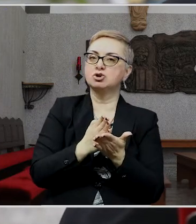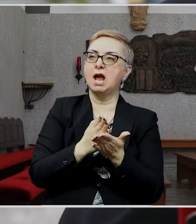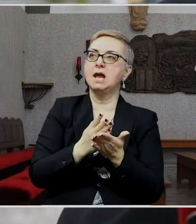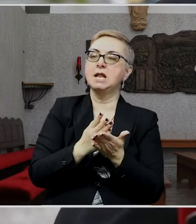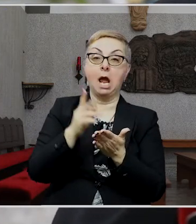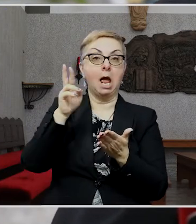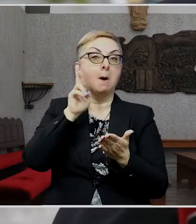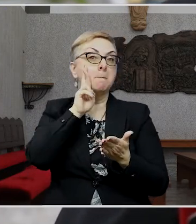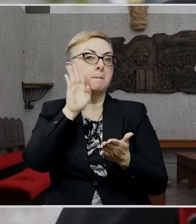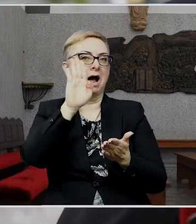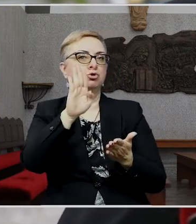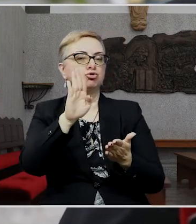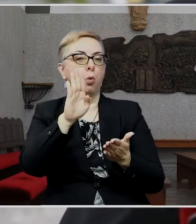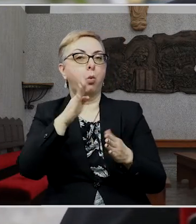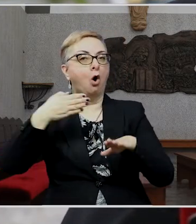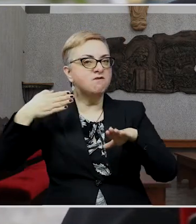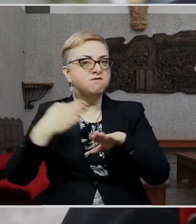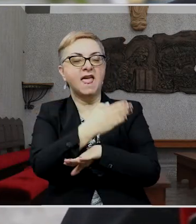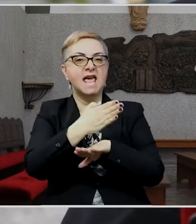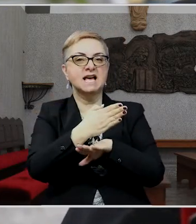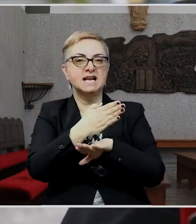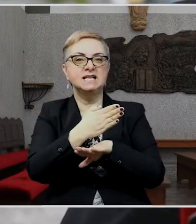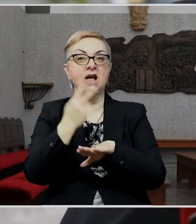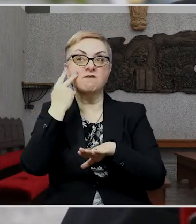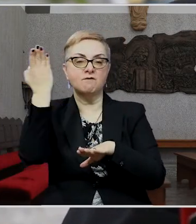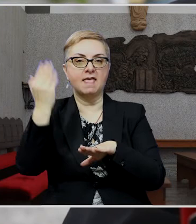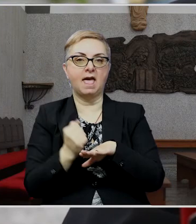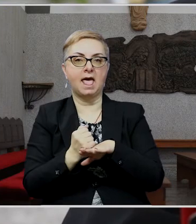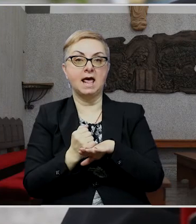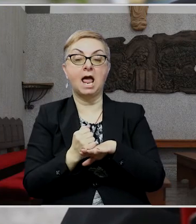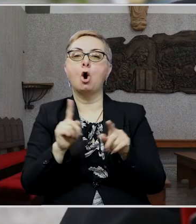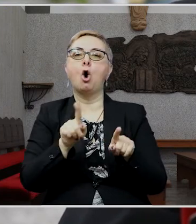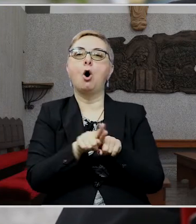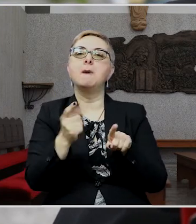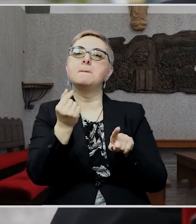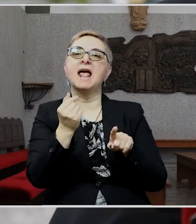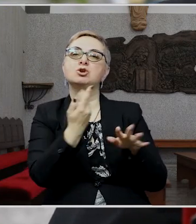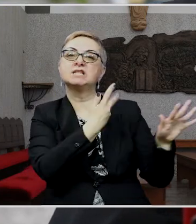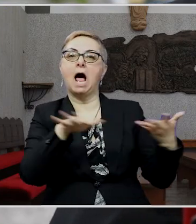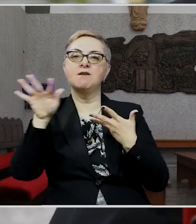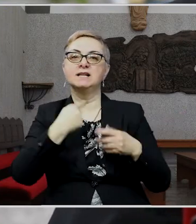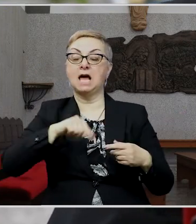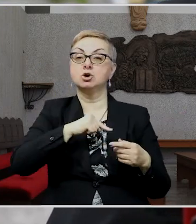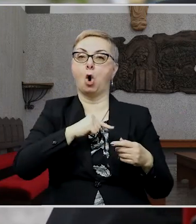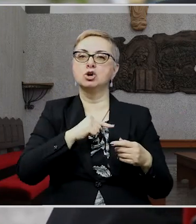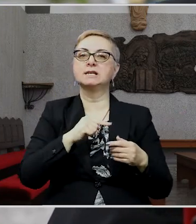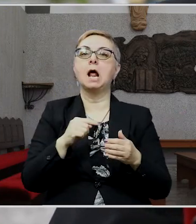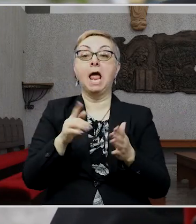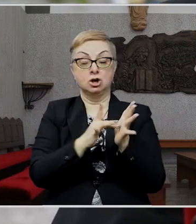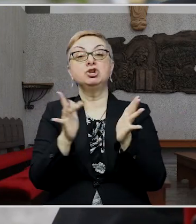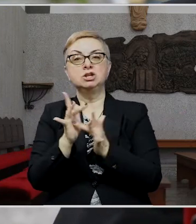piaghe che sono il prezzo della nostra salvezza e intercede e mosè e